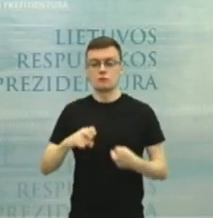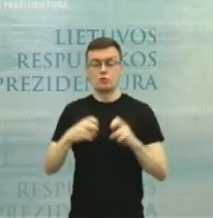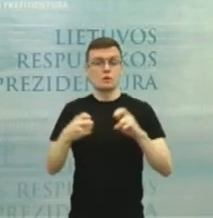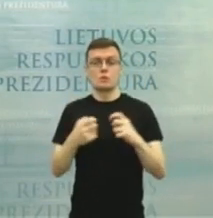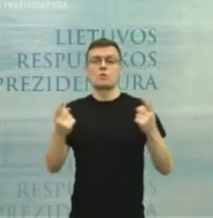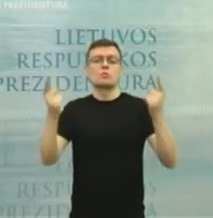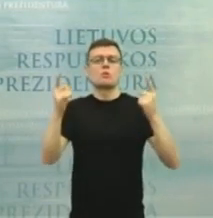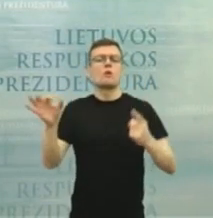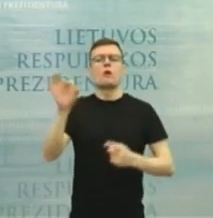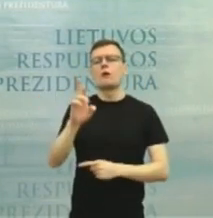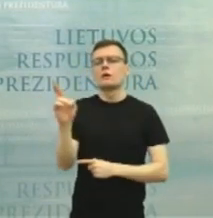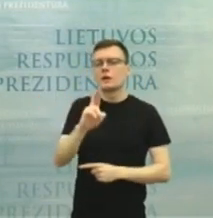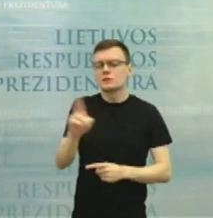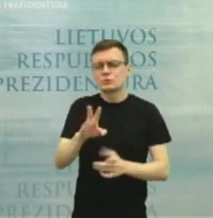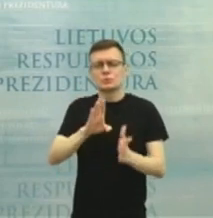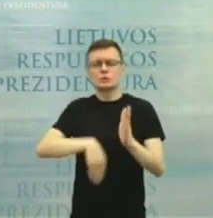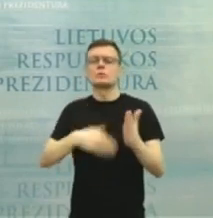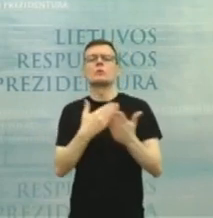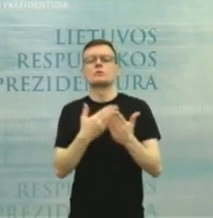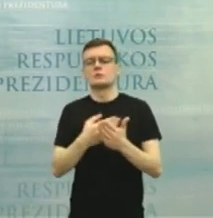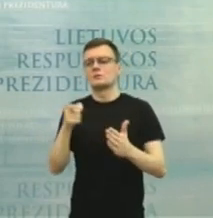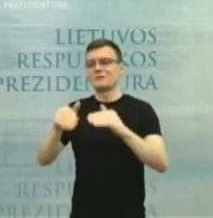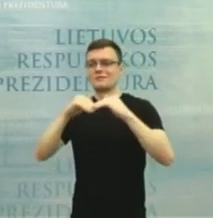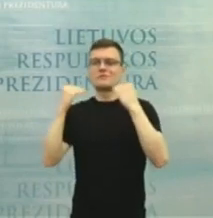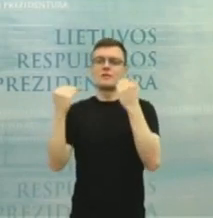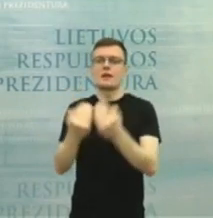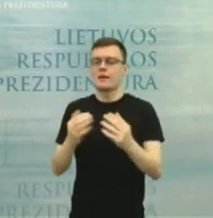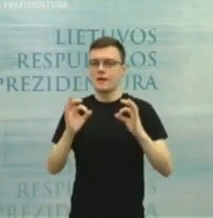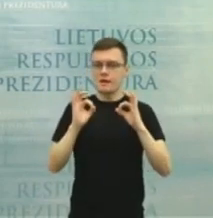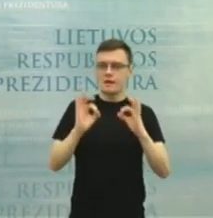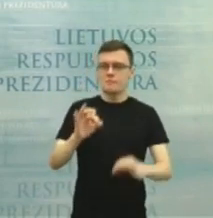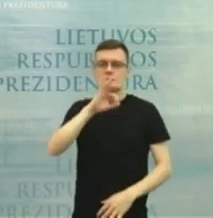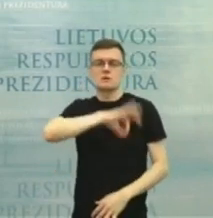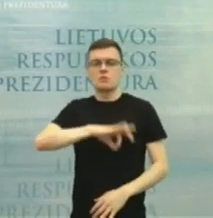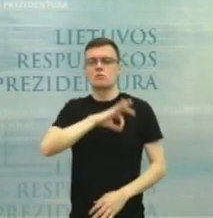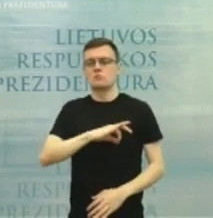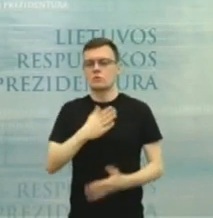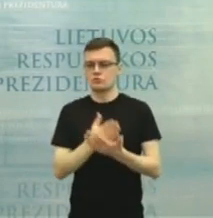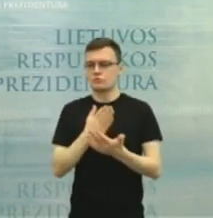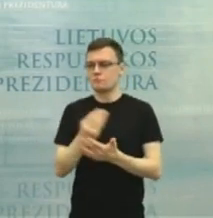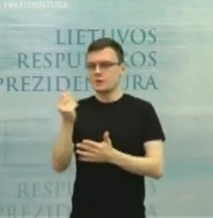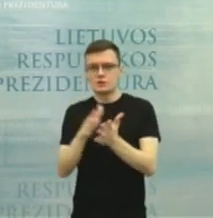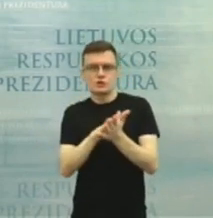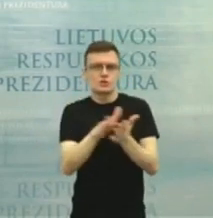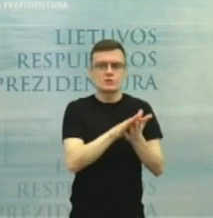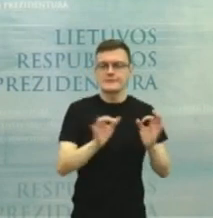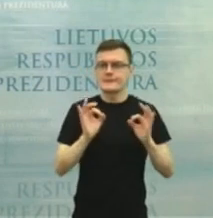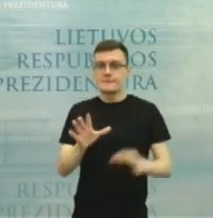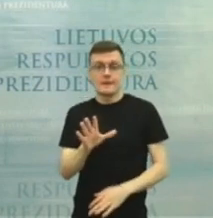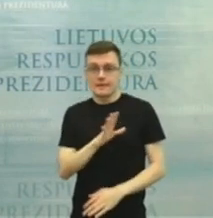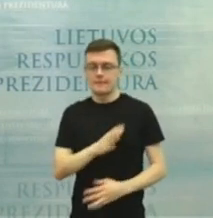dėl pačių rezultatų prastų, kad federacijos negeba tinkamai naudotis jiems skiriamomis lėšomis,